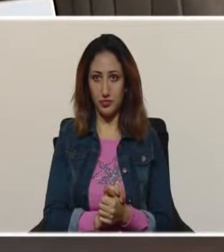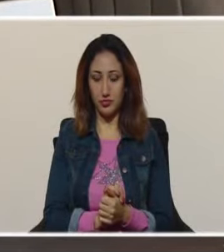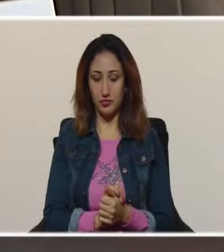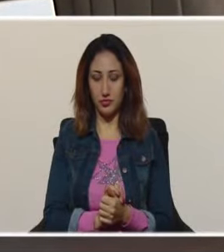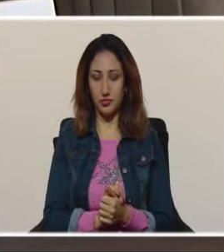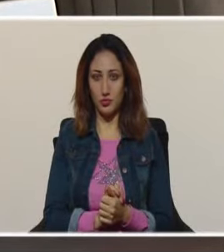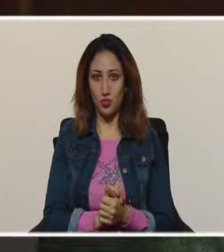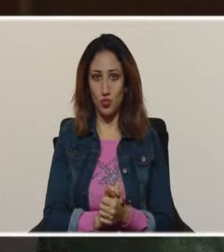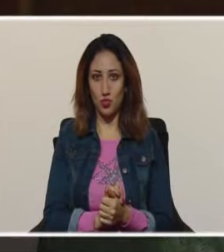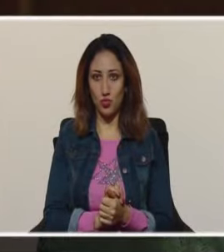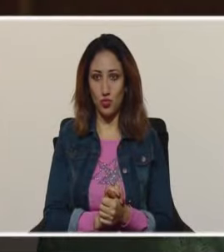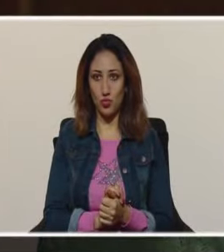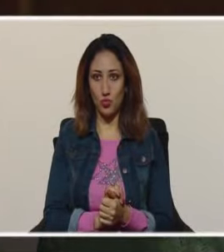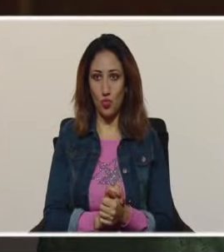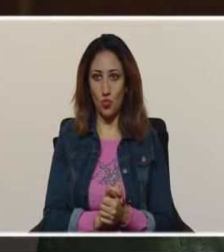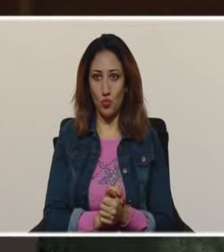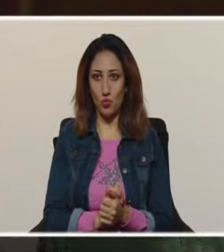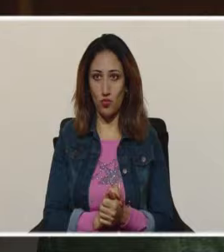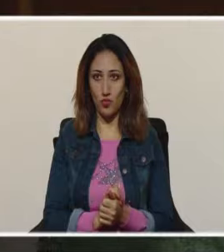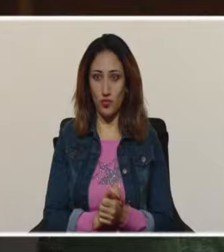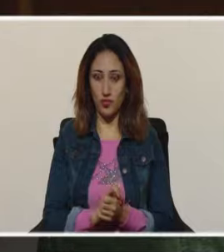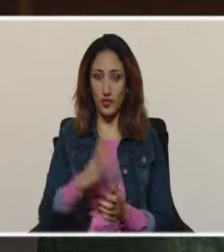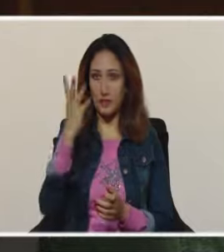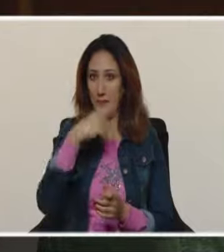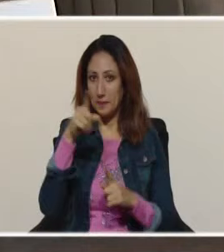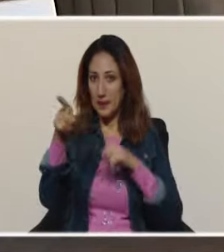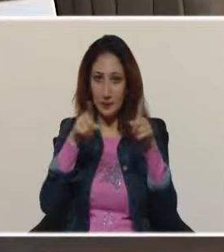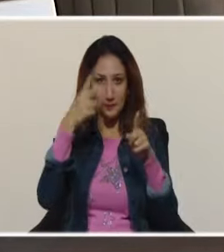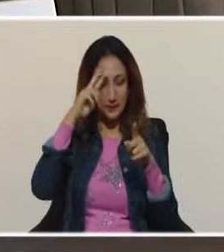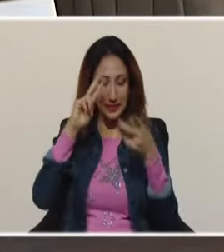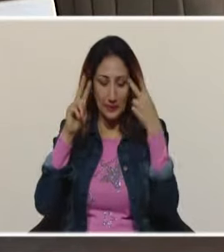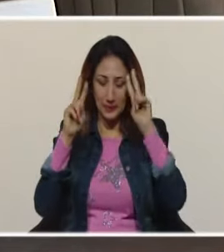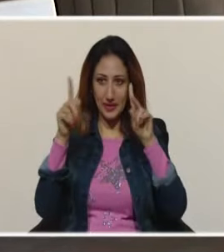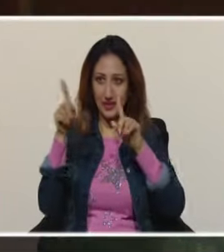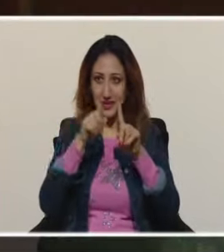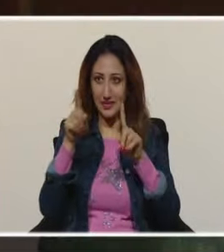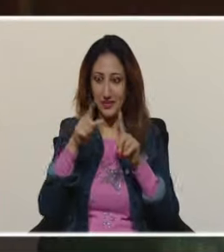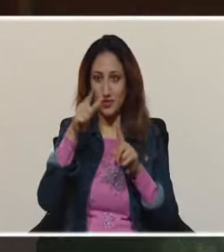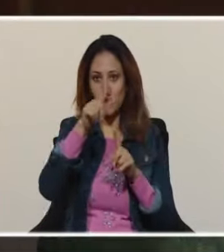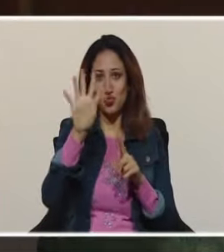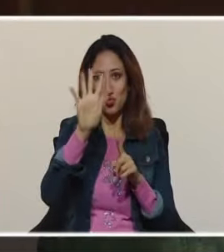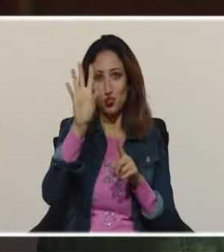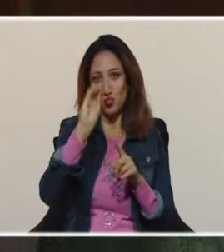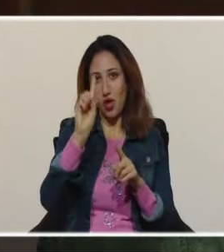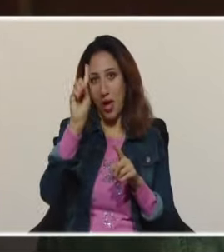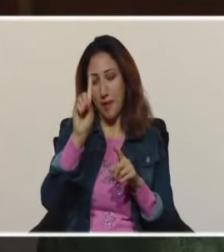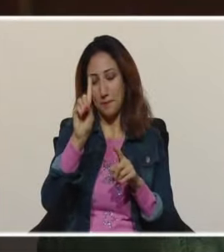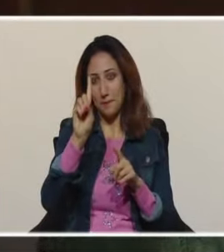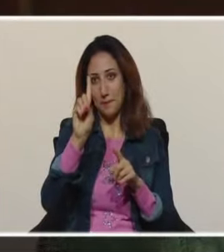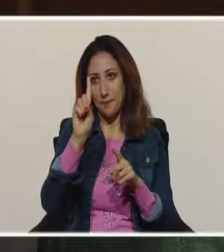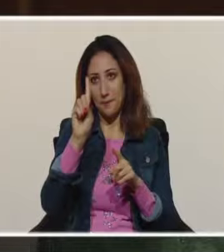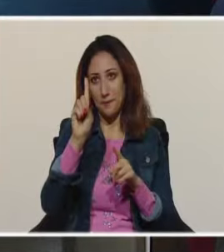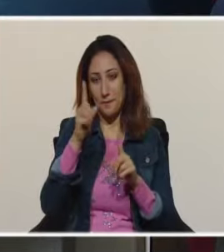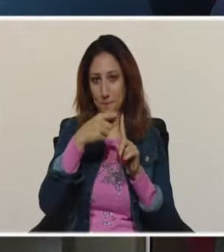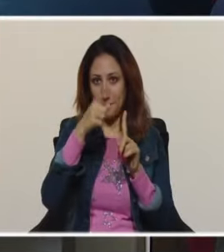اتفضل كده حضرتك. طلع بقى الاختلاف، مين بقى احنا، مين انا، مين وده مين وده مين. انت شهاب. شاهر. لا